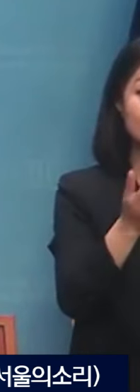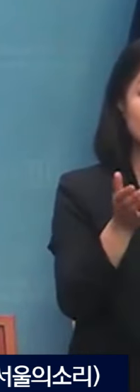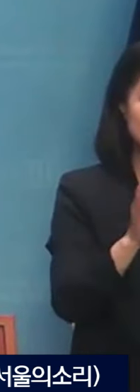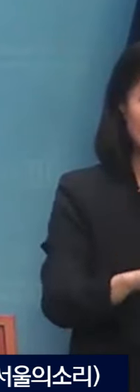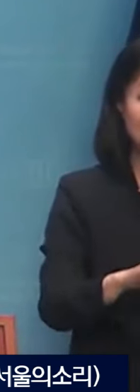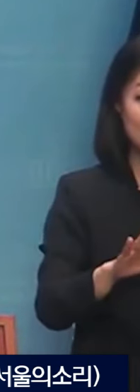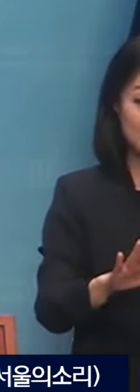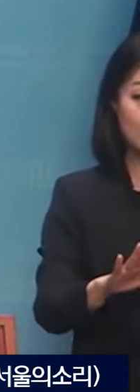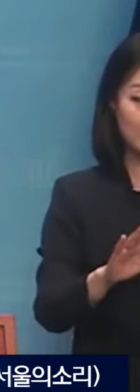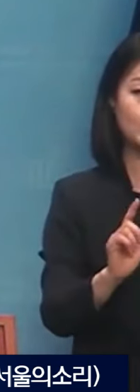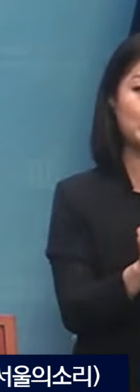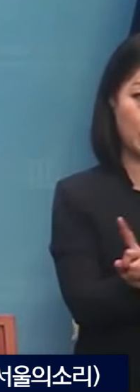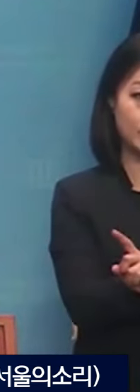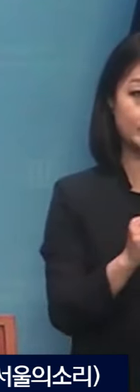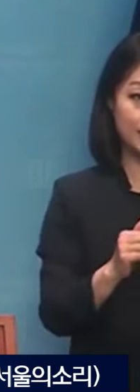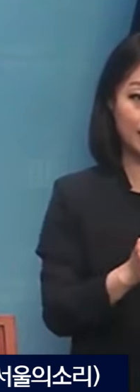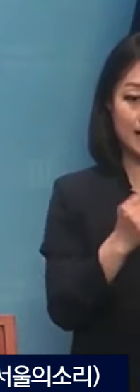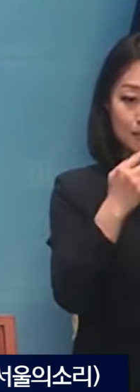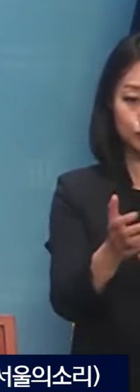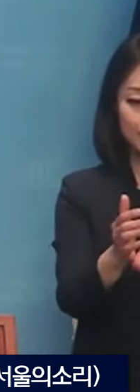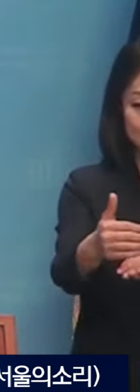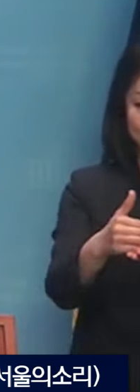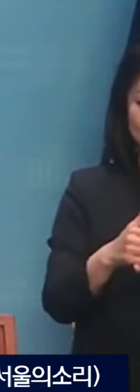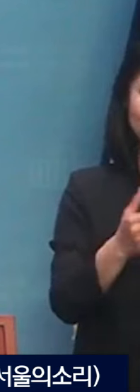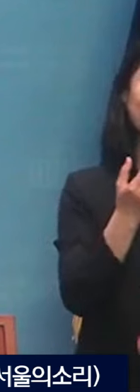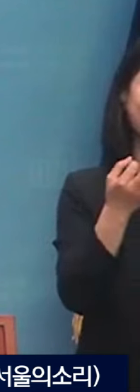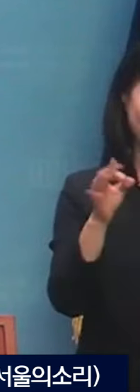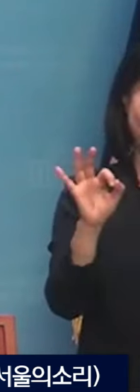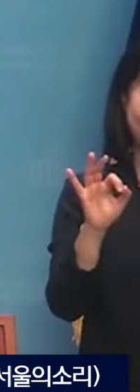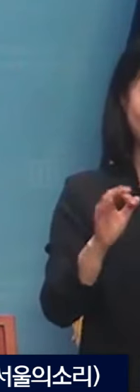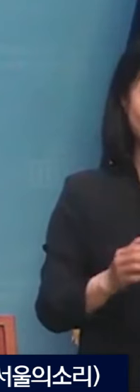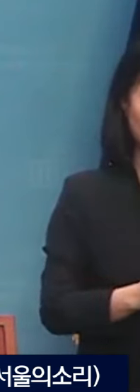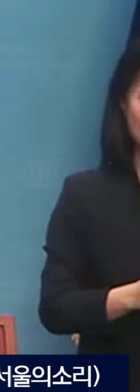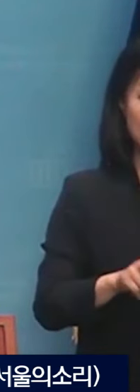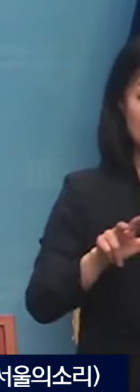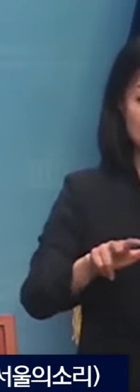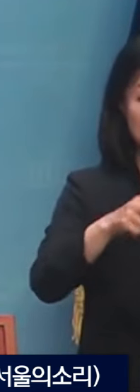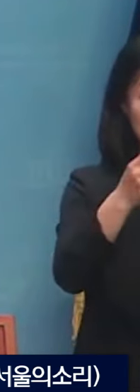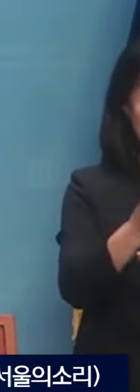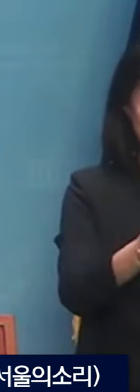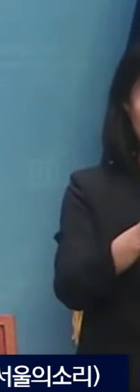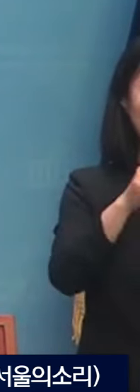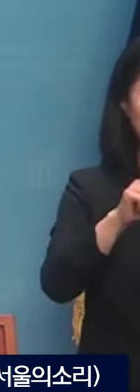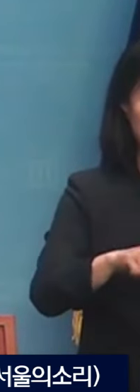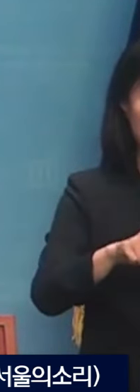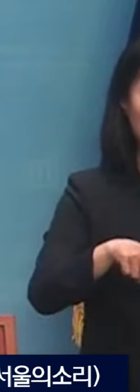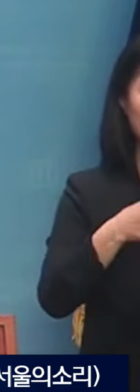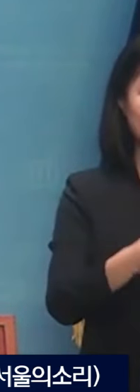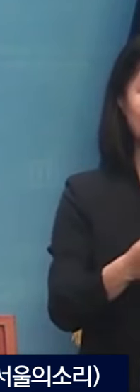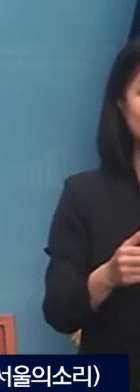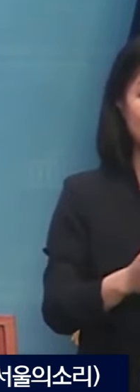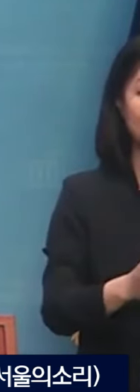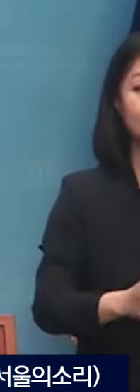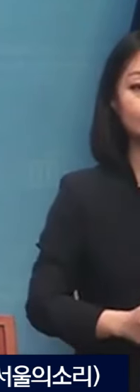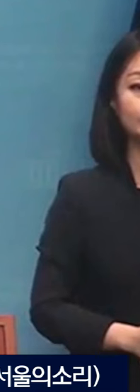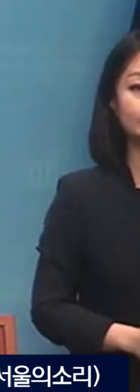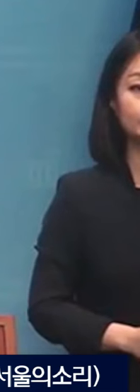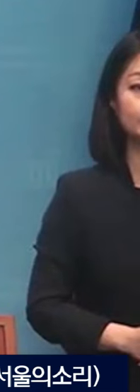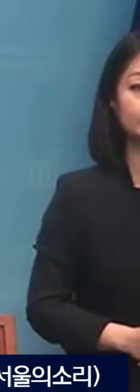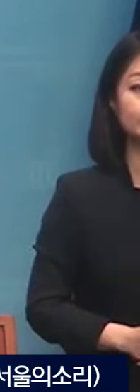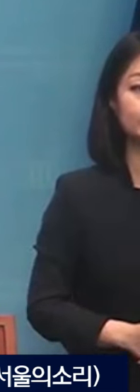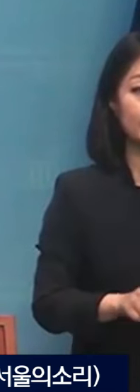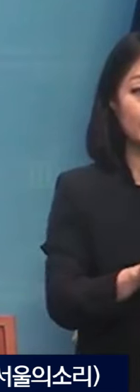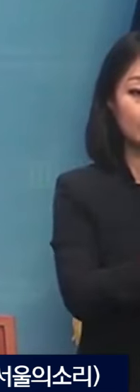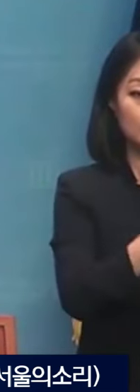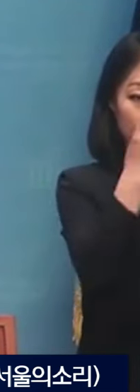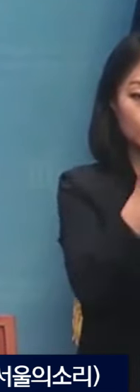이번에 민주당의 주장을 받아들여서 현행 법안을 유지하도록 하였습니다.